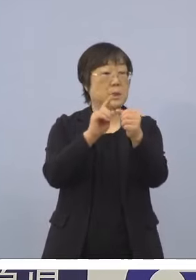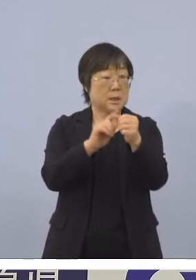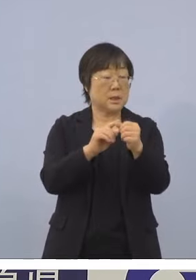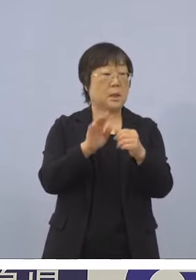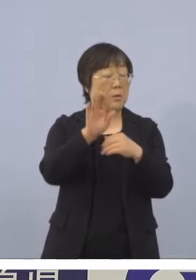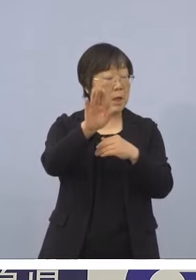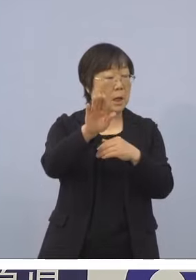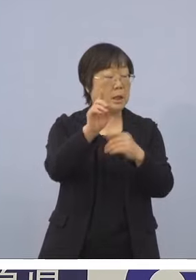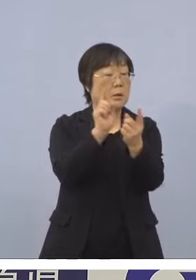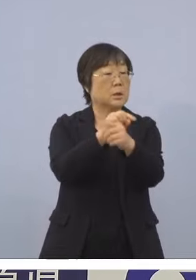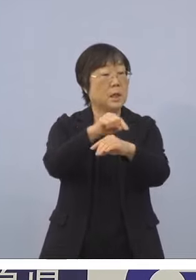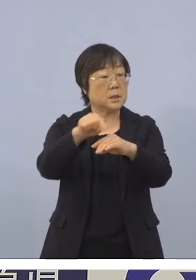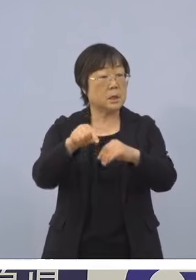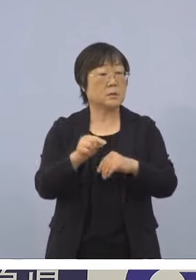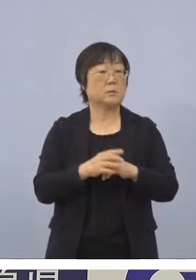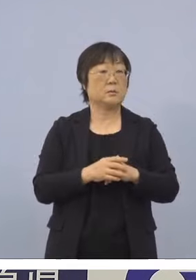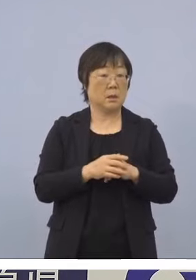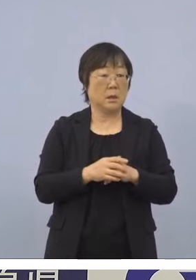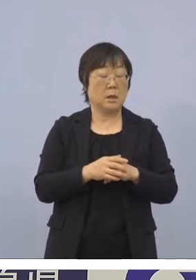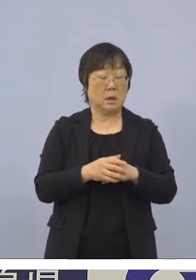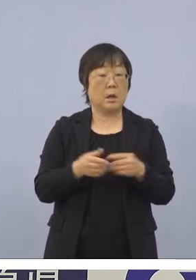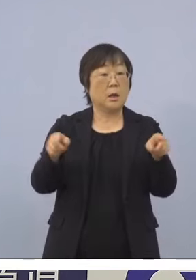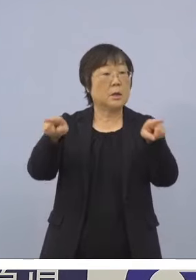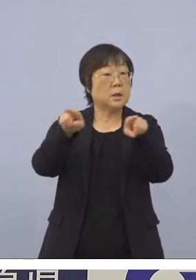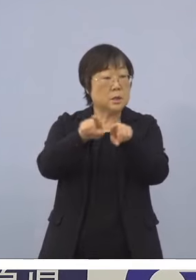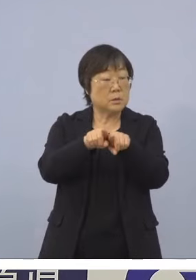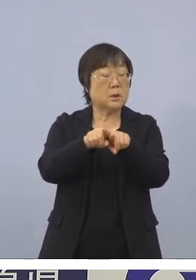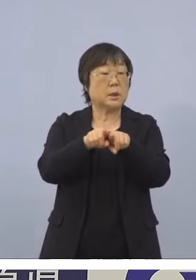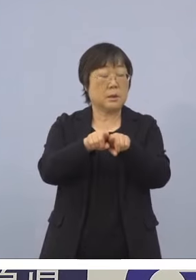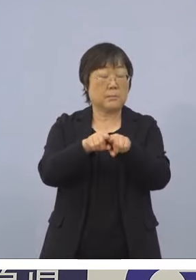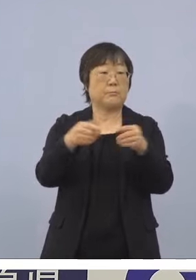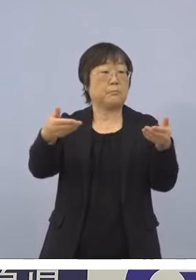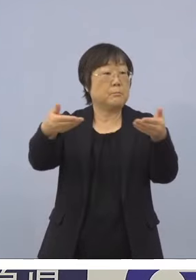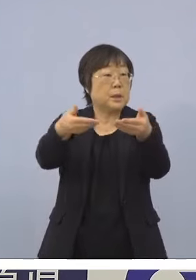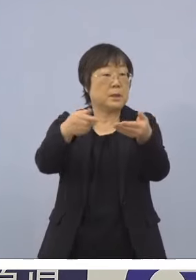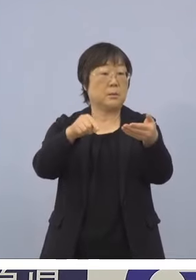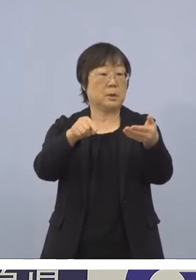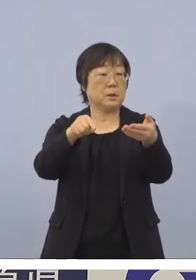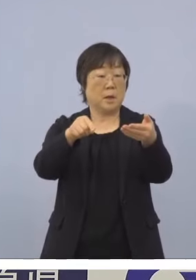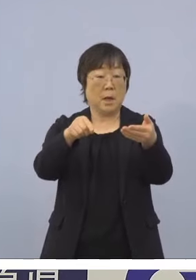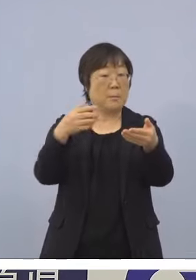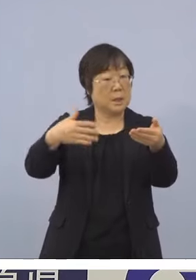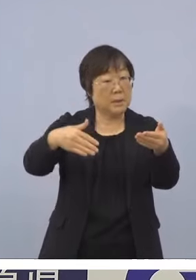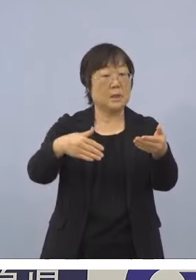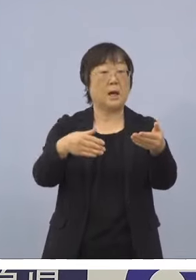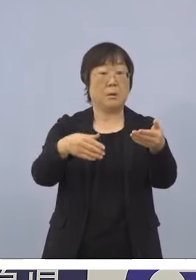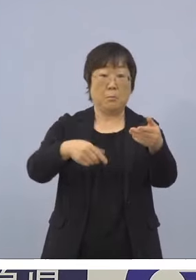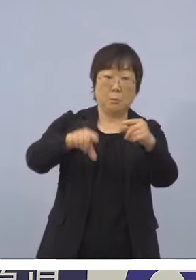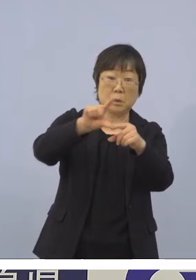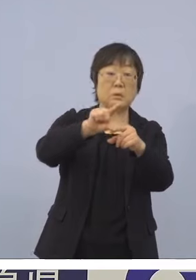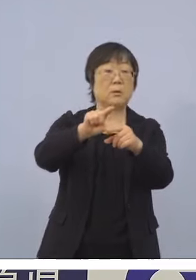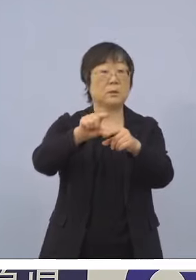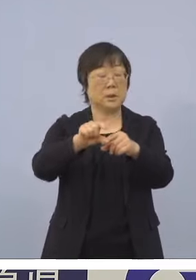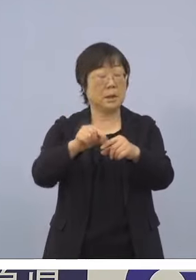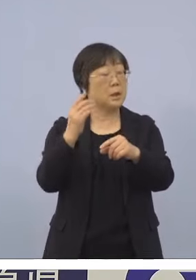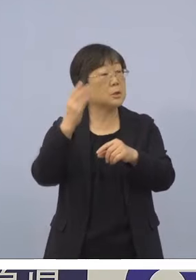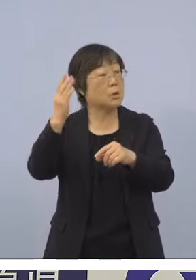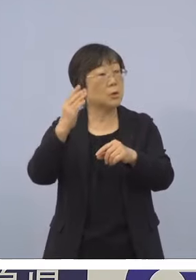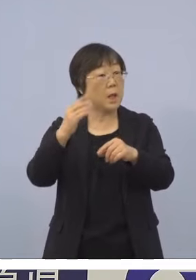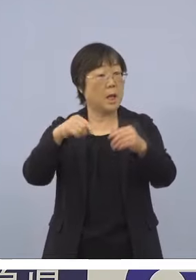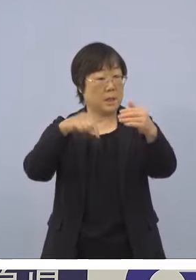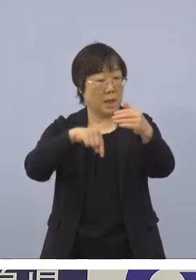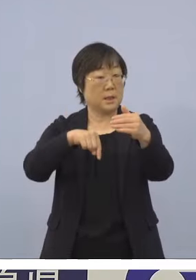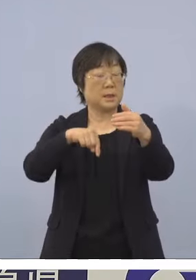後の対策というもの、これが両方合わさったものでですね、これでもかというぐらいの想定権と、